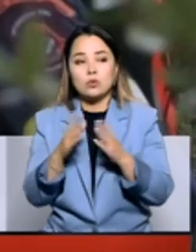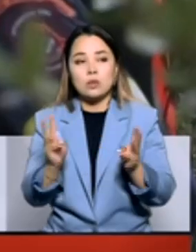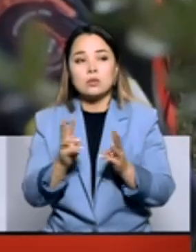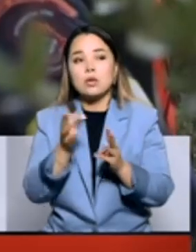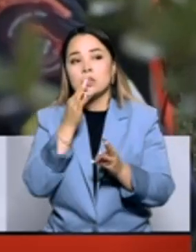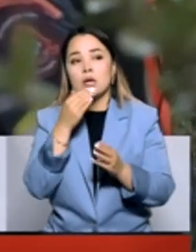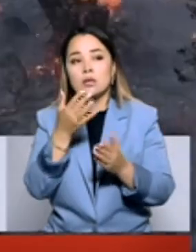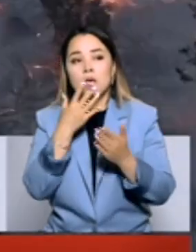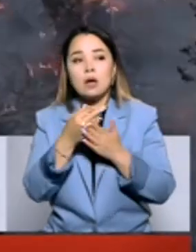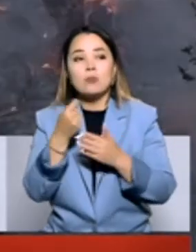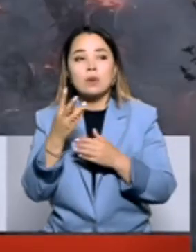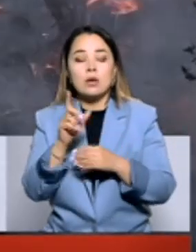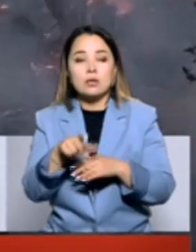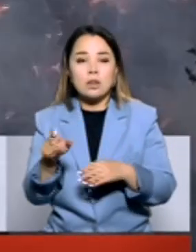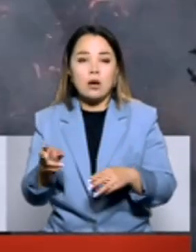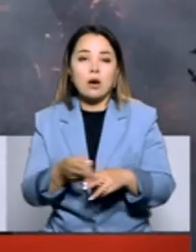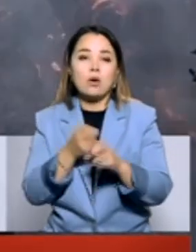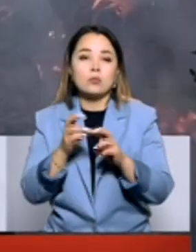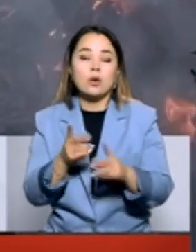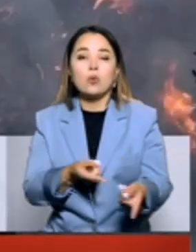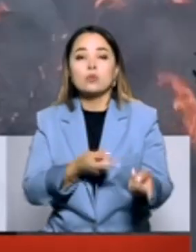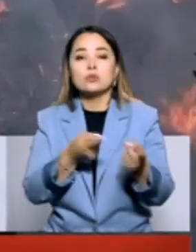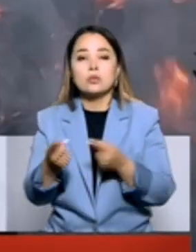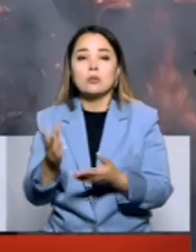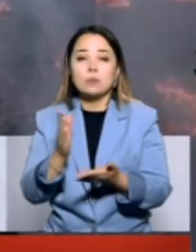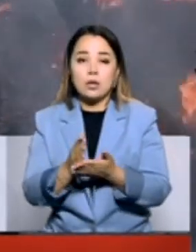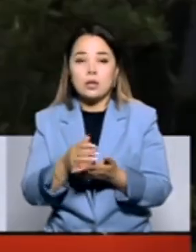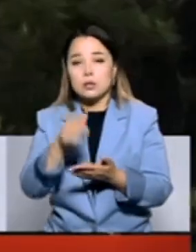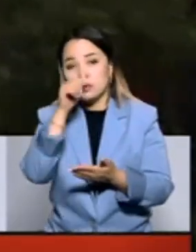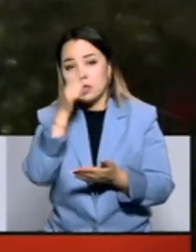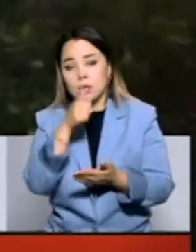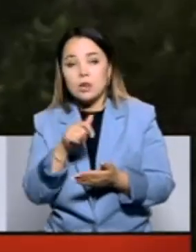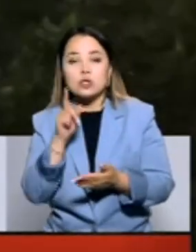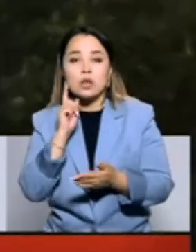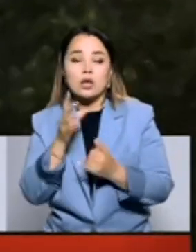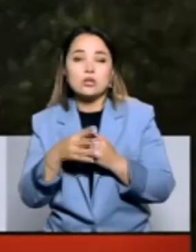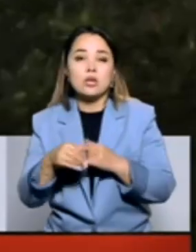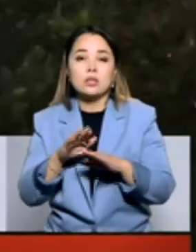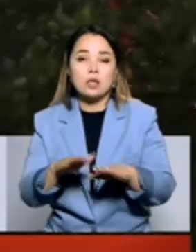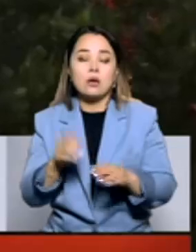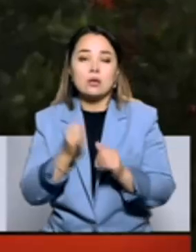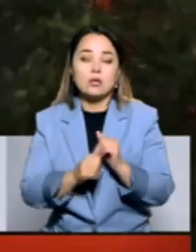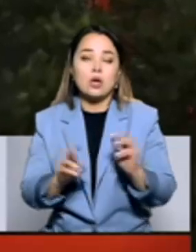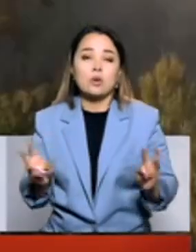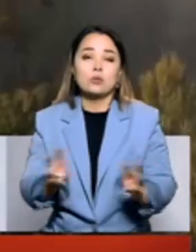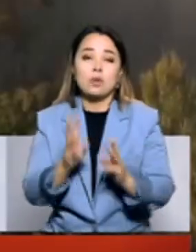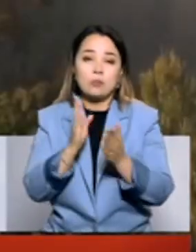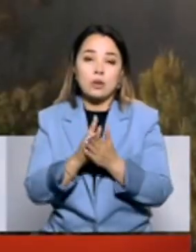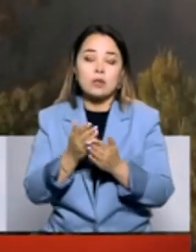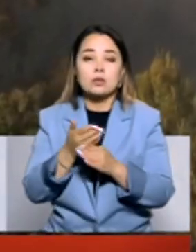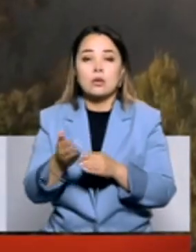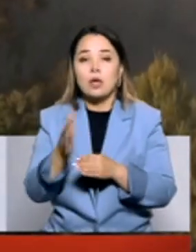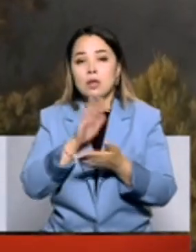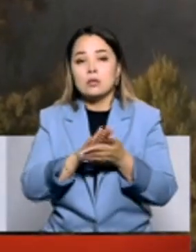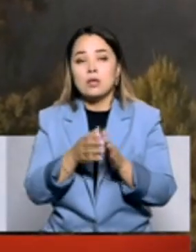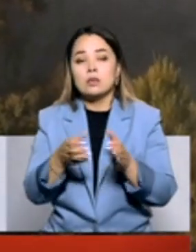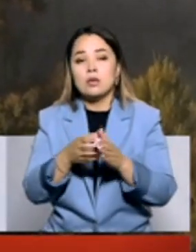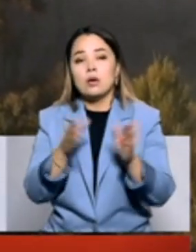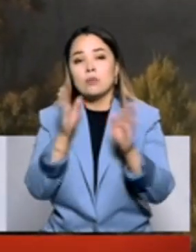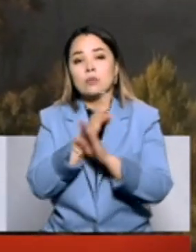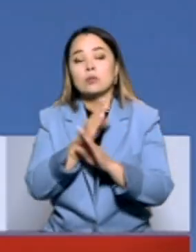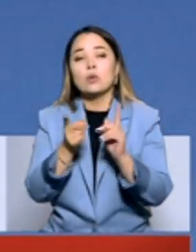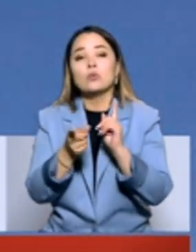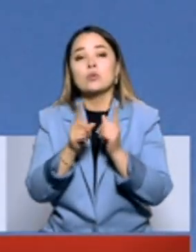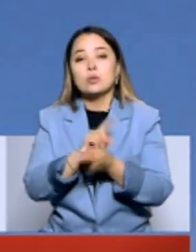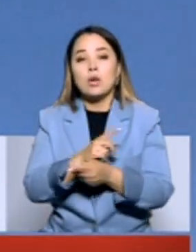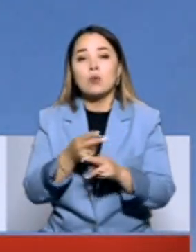шарпымас бұрын бірталай адам қауіпсіз жерге көшірілген. Грекияда жасыл желек жыл сайын отқоранады, бірақ кейінгі кездері жаһандық климаттың